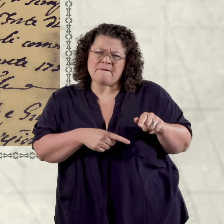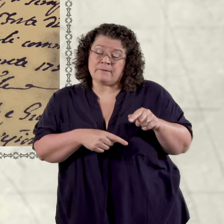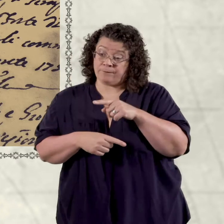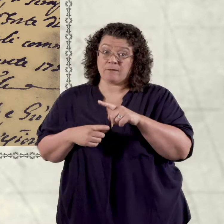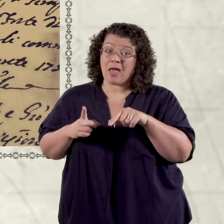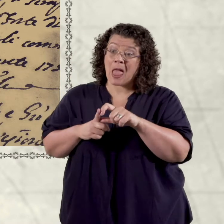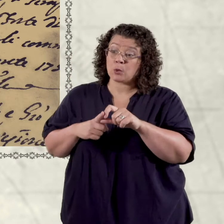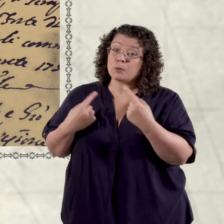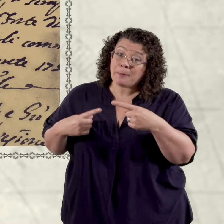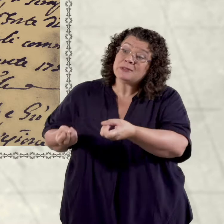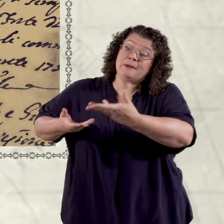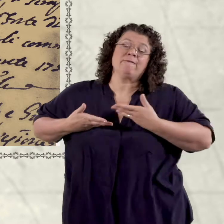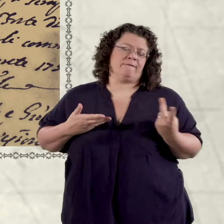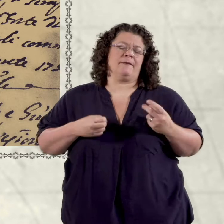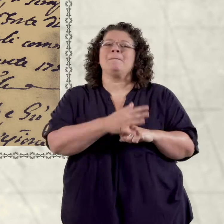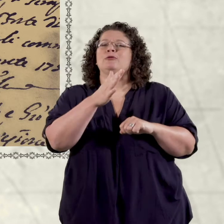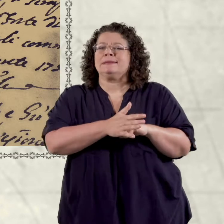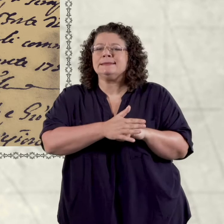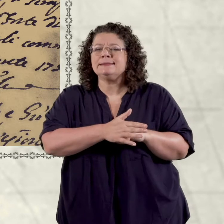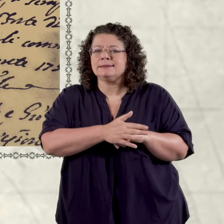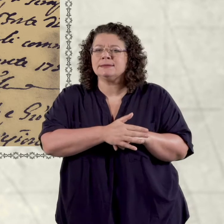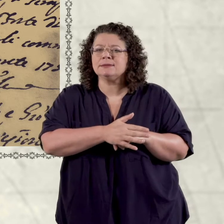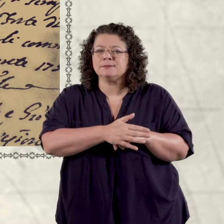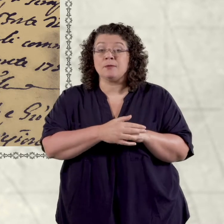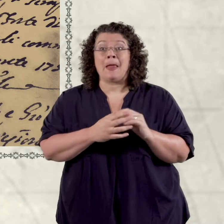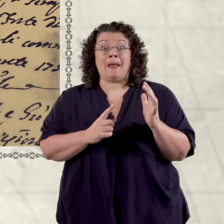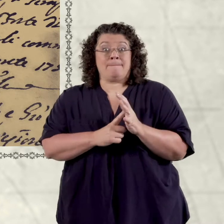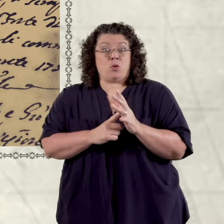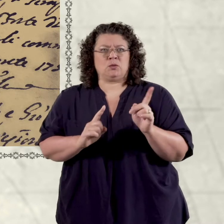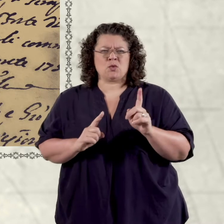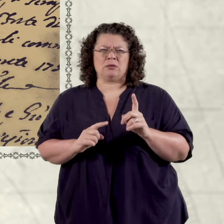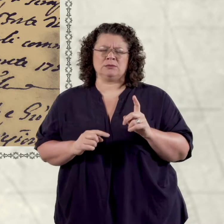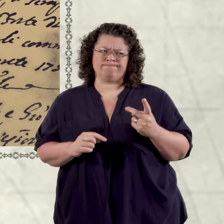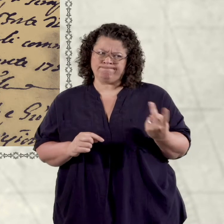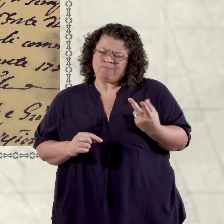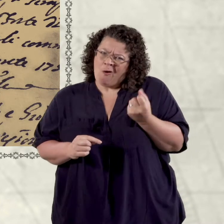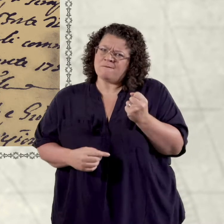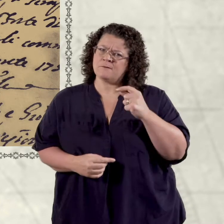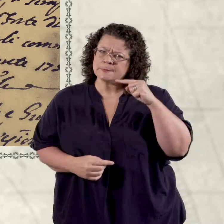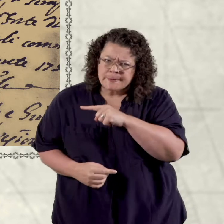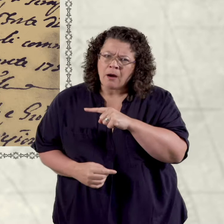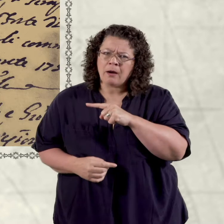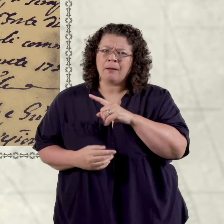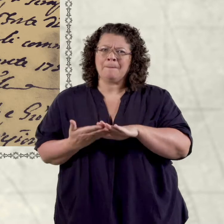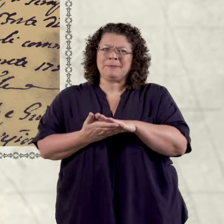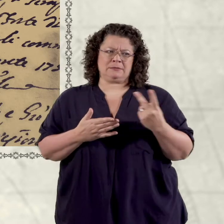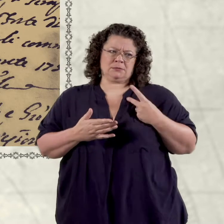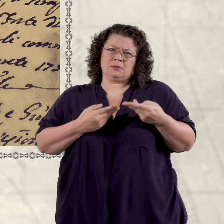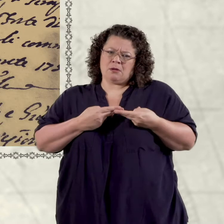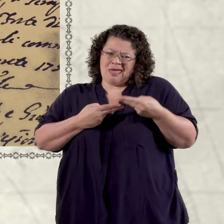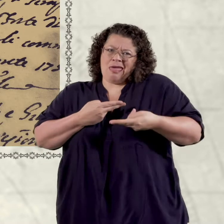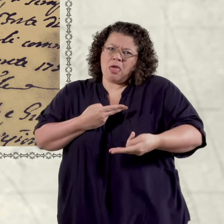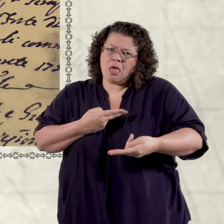Gyda caniatâd Edward fe gawson ni briodi. A beth oedd yn bwysig rŵan oedd cael mab,